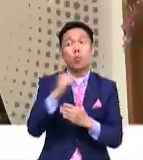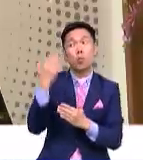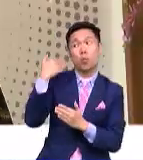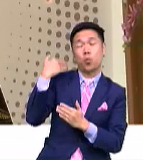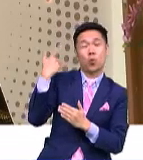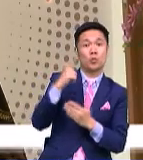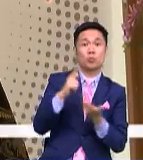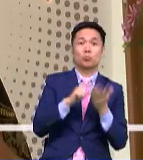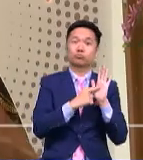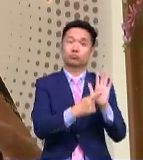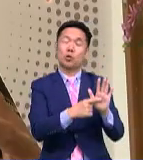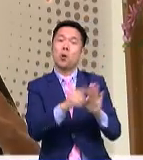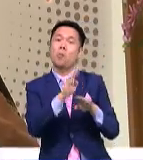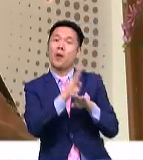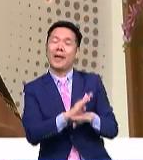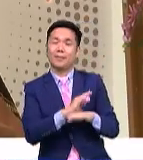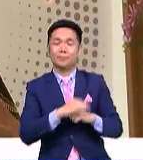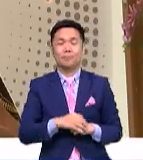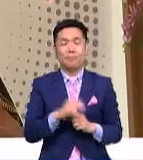Jadi kita nak terapkan